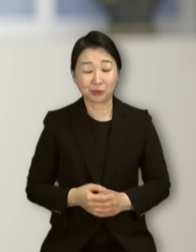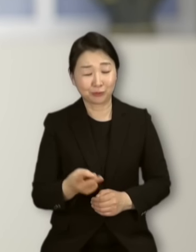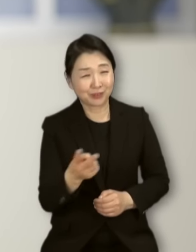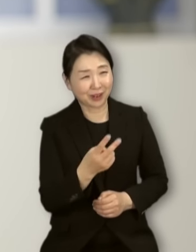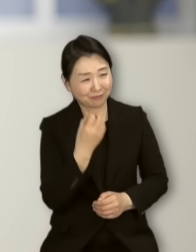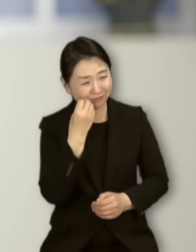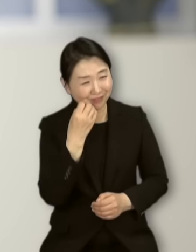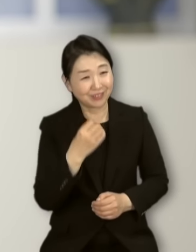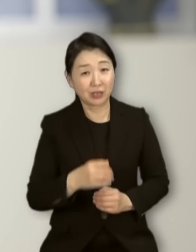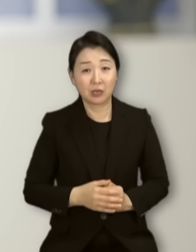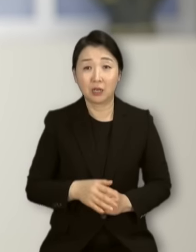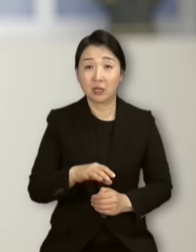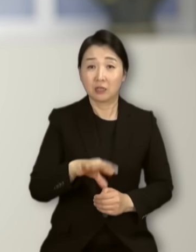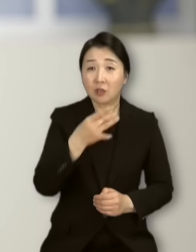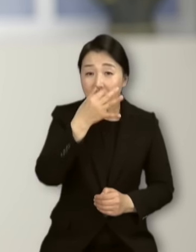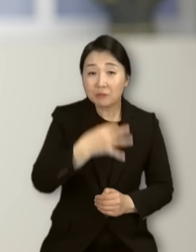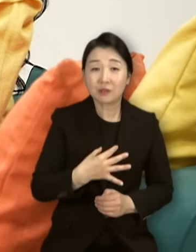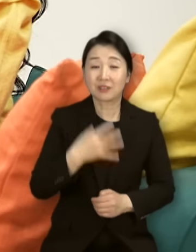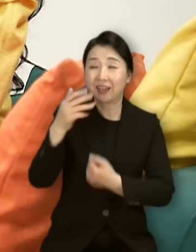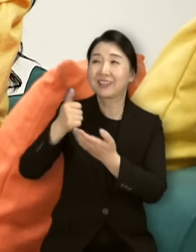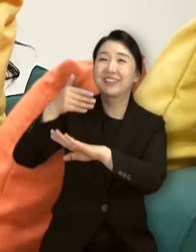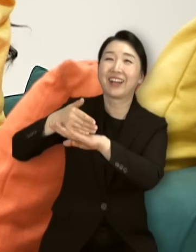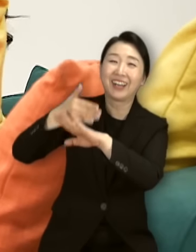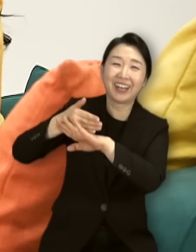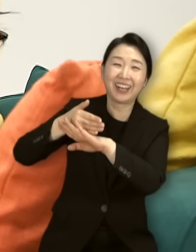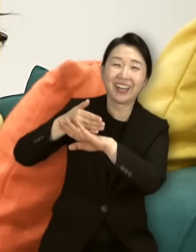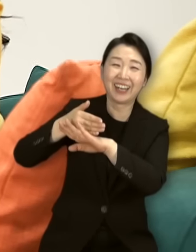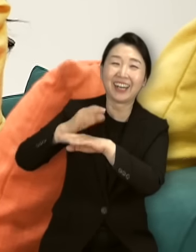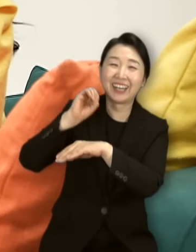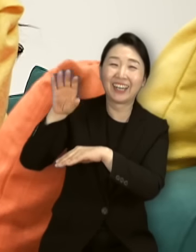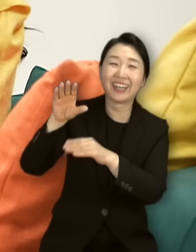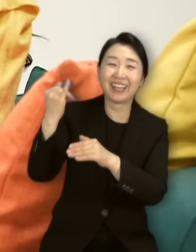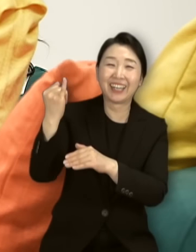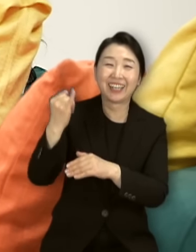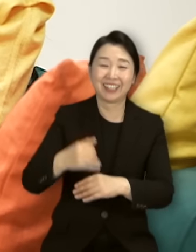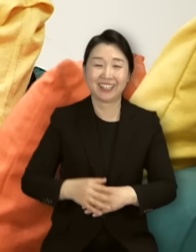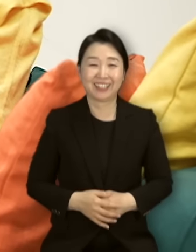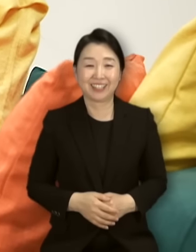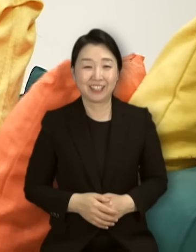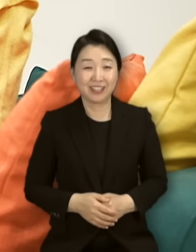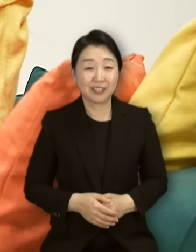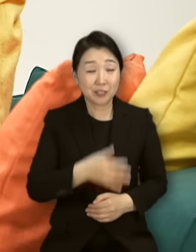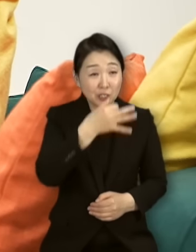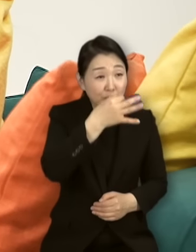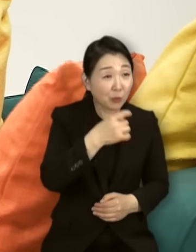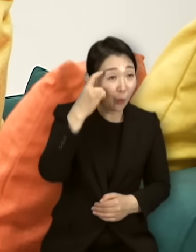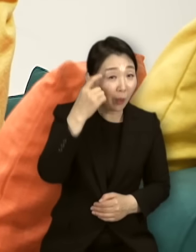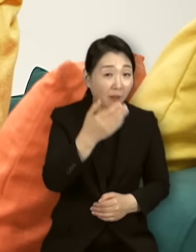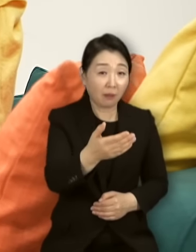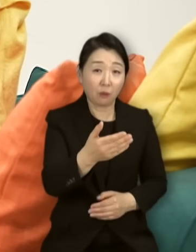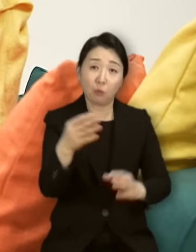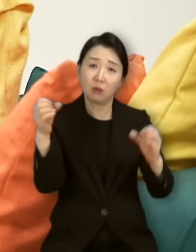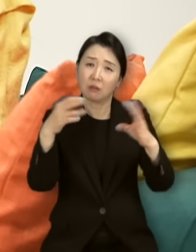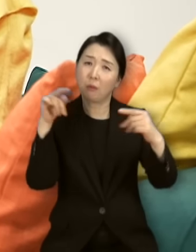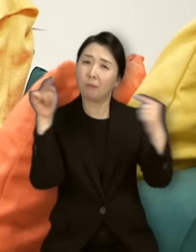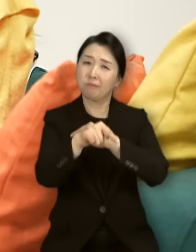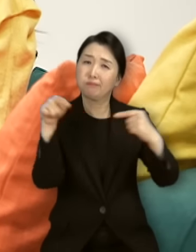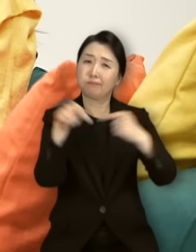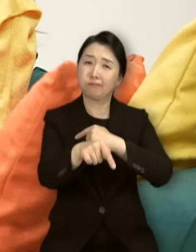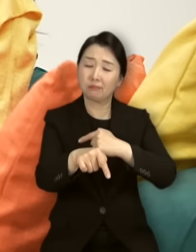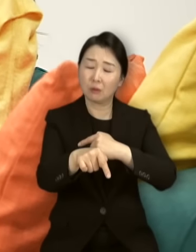대박이 신데 처음에 너무 힘들었거든요 하나님 감사합니다 어 성거 왜 힘드셨어요 대화가 안 됐어요